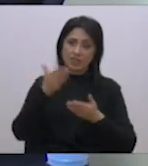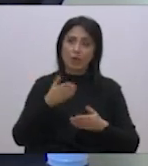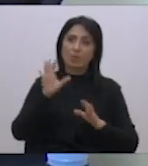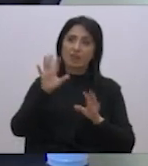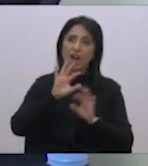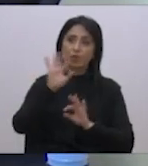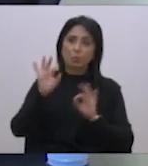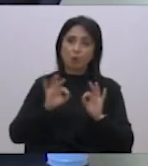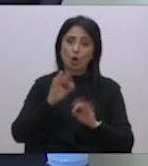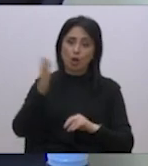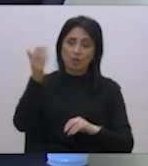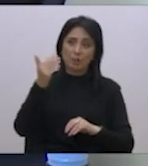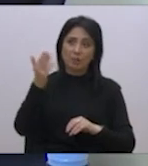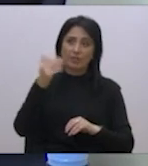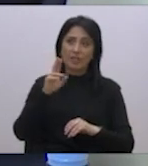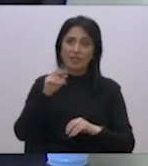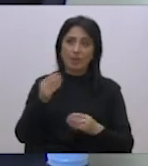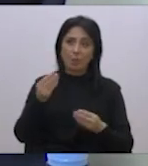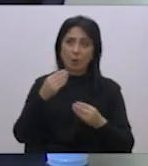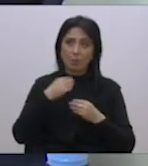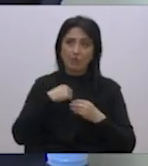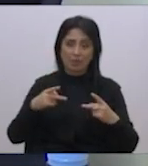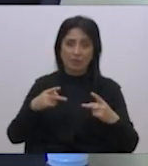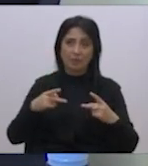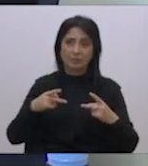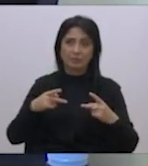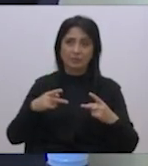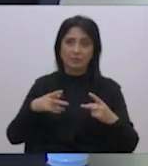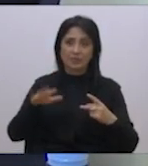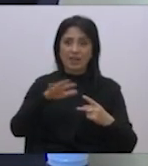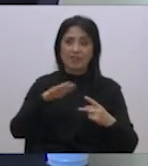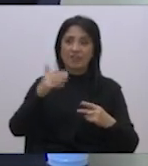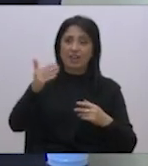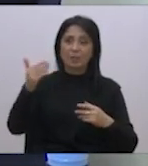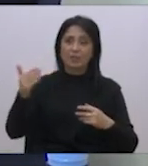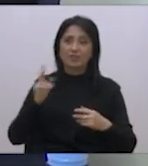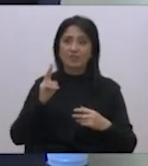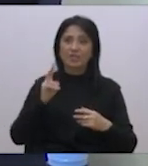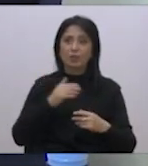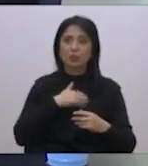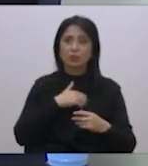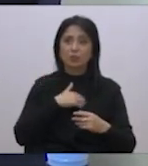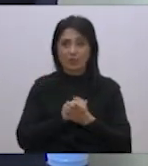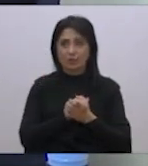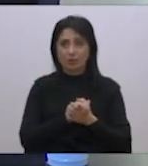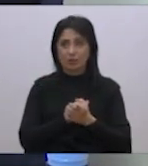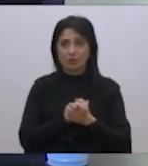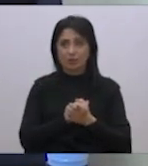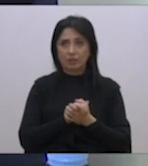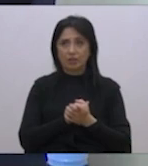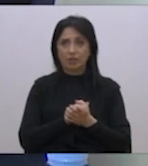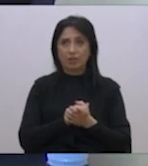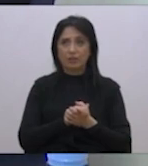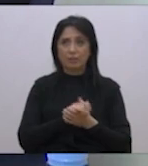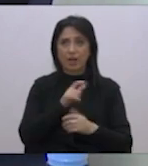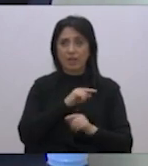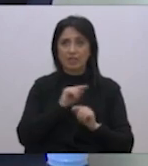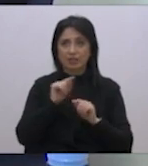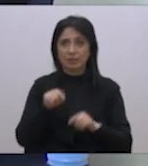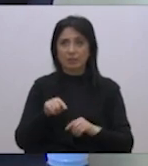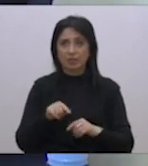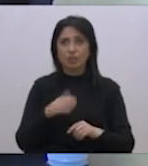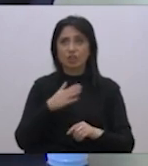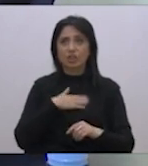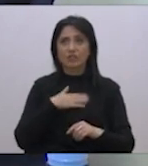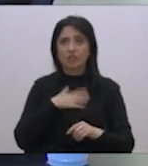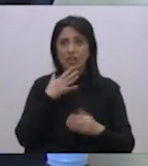canon proiecte bi, da, mă ucțin, gardamavali, cuehne bistuis, romel s-a sundat, mihon, Eurocaș și Gacerviandet.